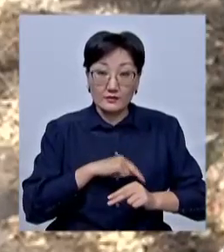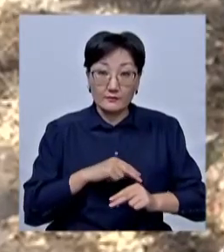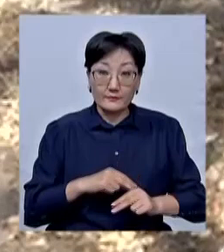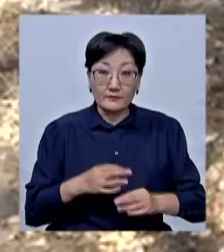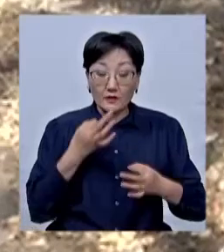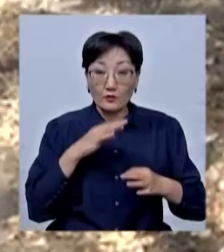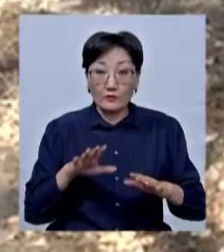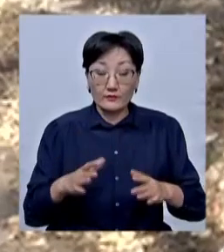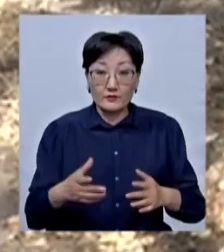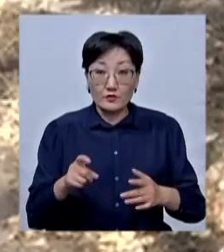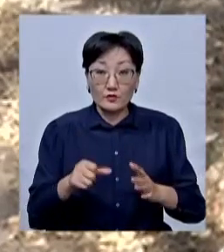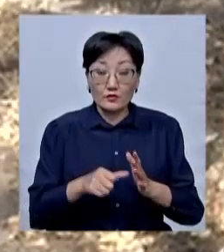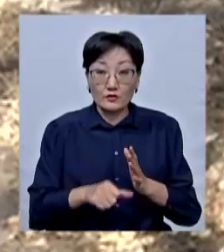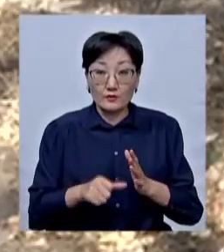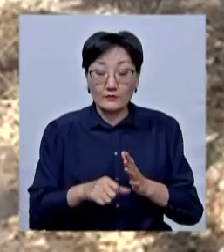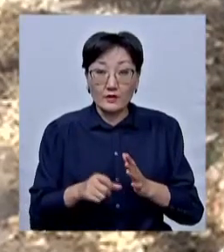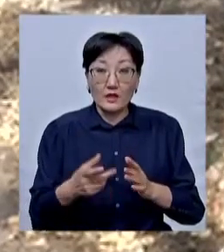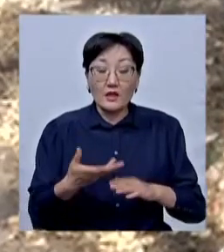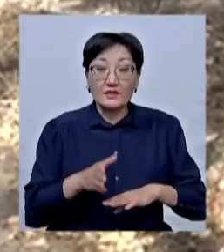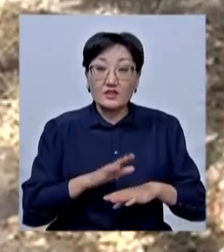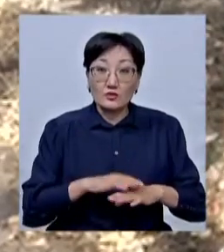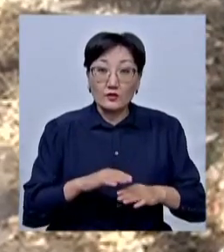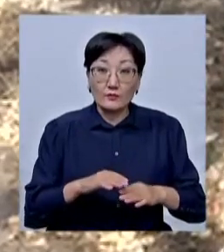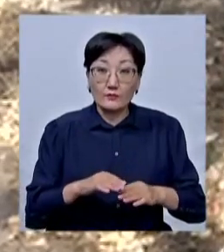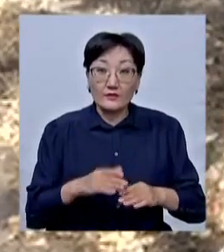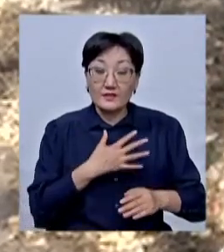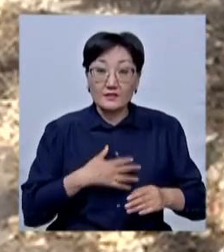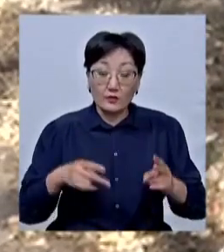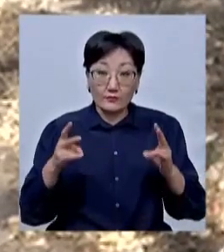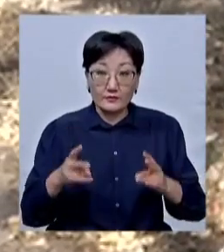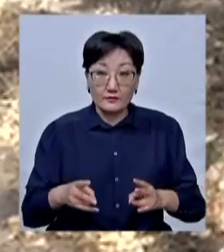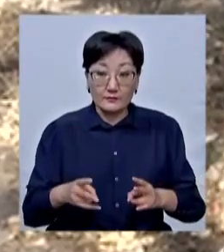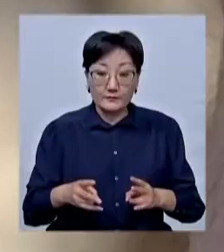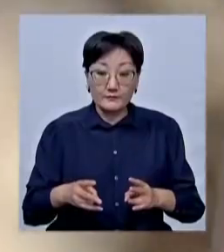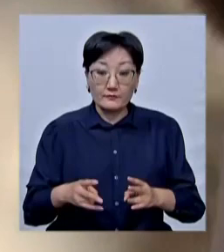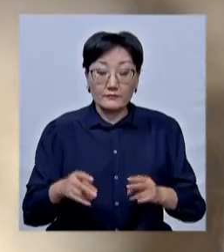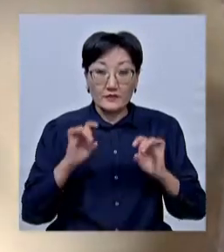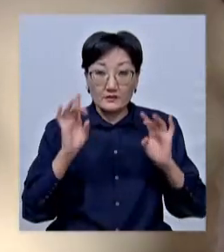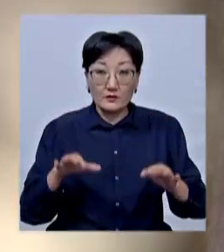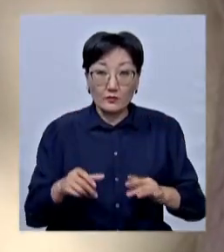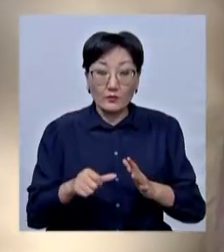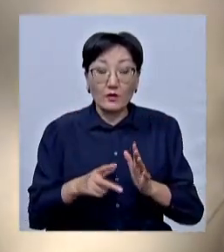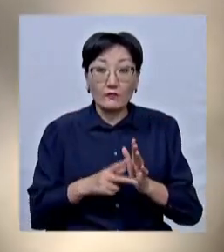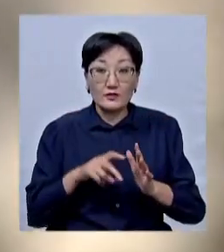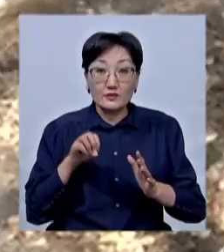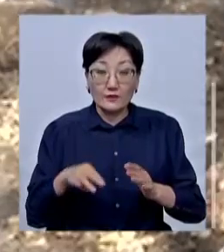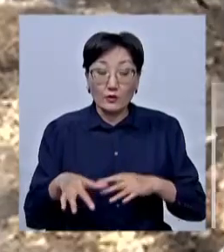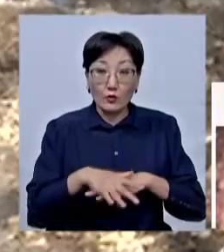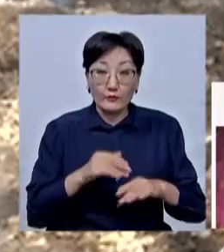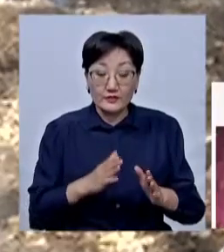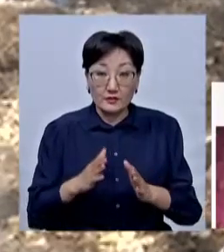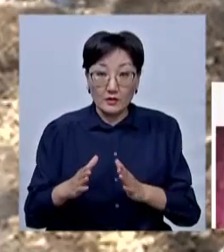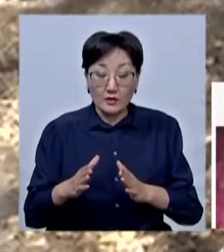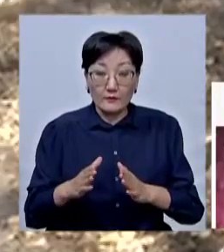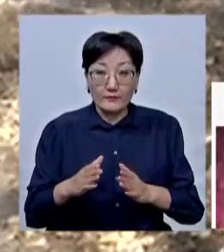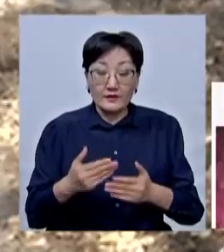это 106-я третья, это нанесение тяжких телесных повреждений, повлекших смерть по неосторожности. 8 лет общего режима. Акт